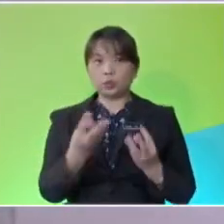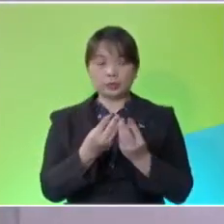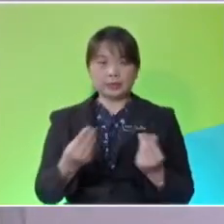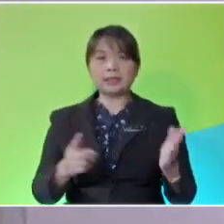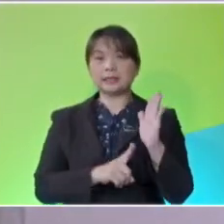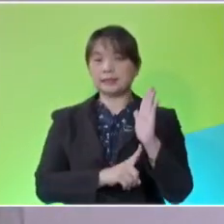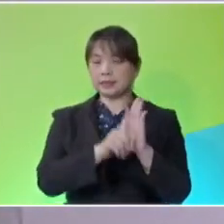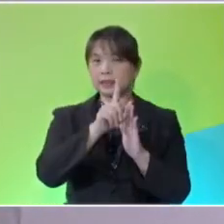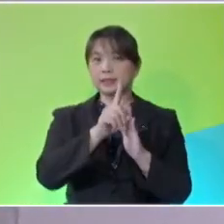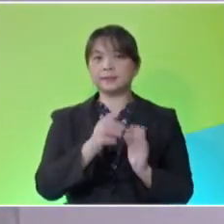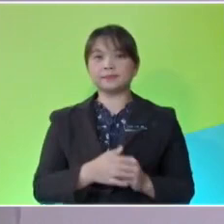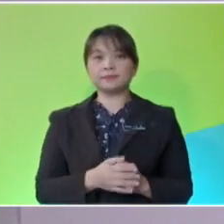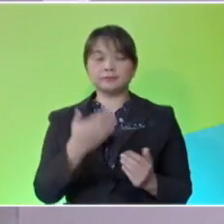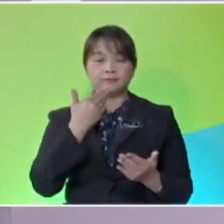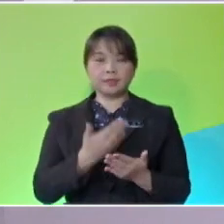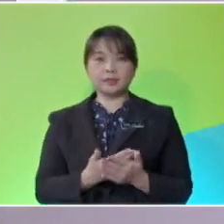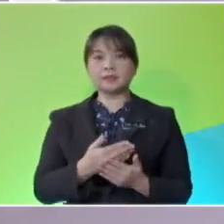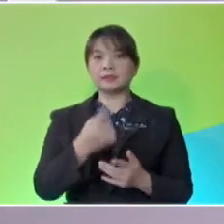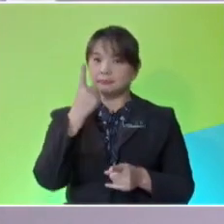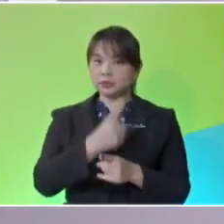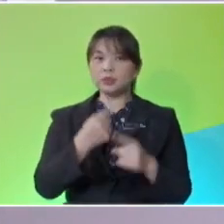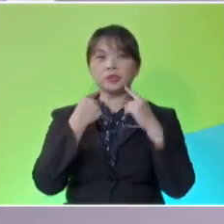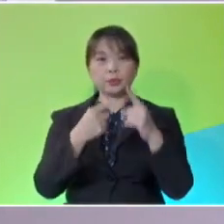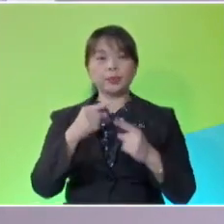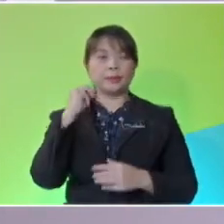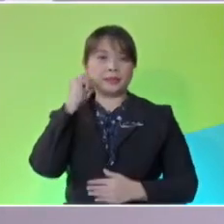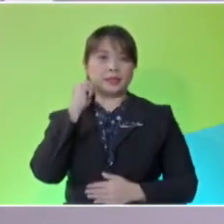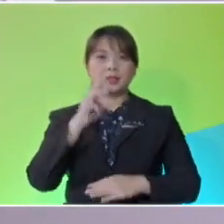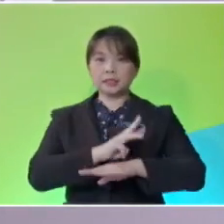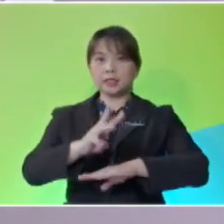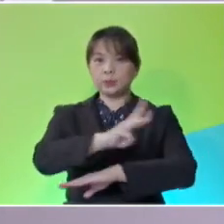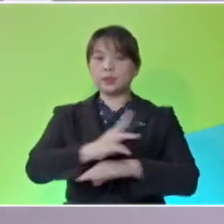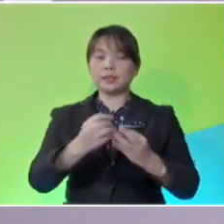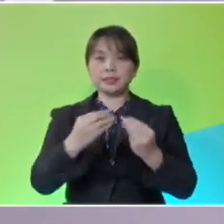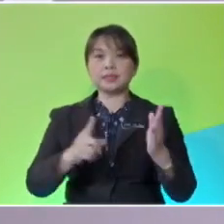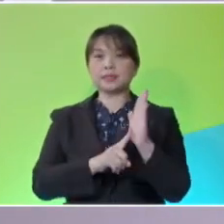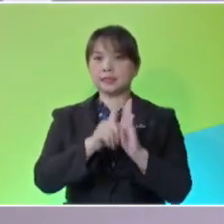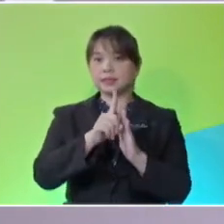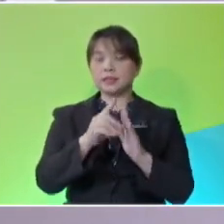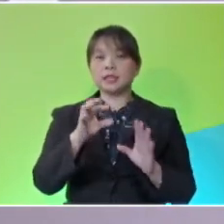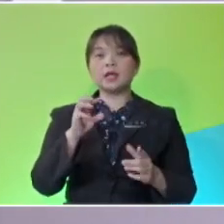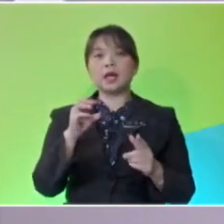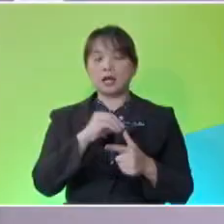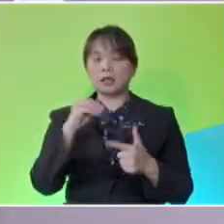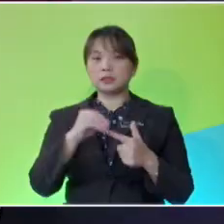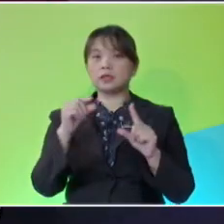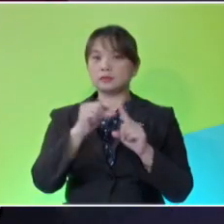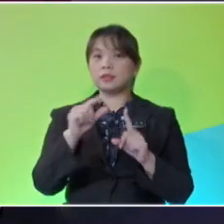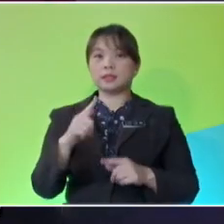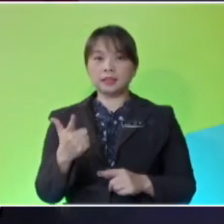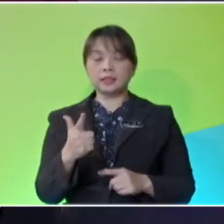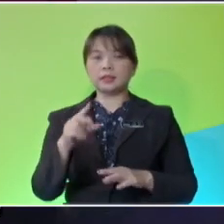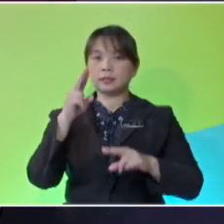oke baik itu jawaban Mira Oke kawasan Tanah Tinggi atau istilah lain kita Panji sebagai kawasan